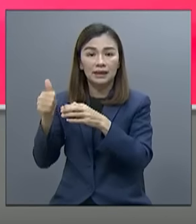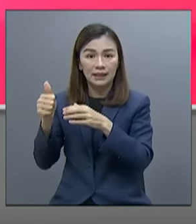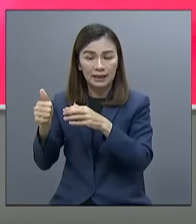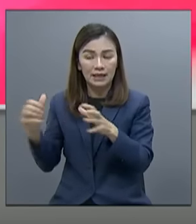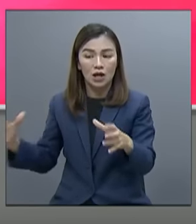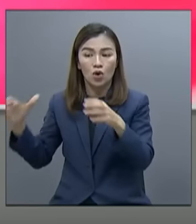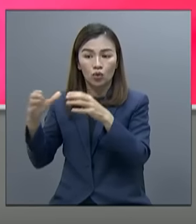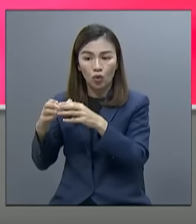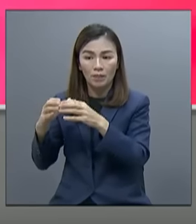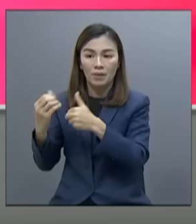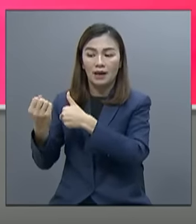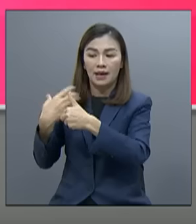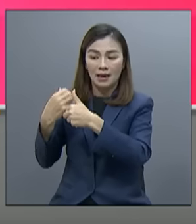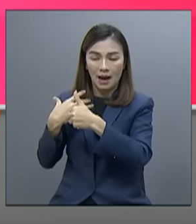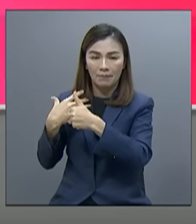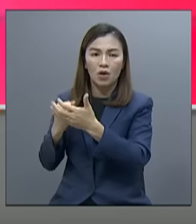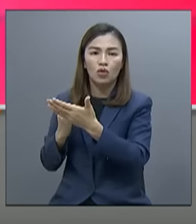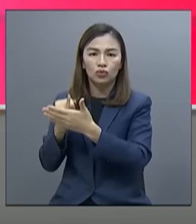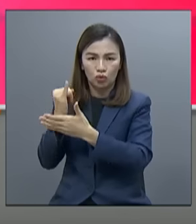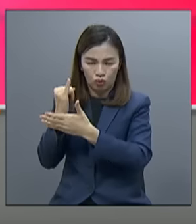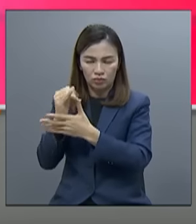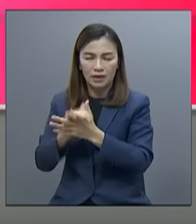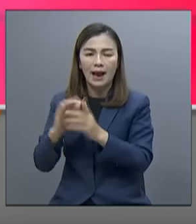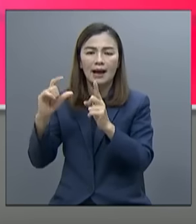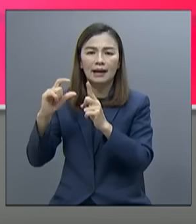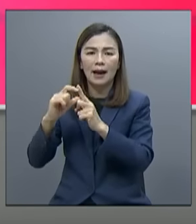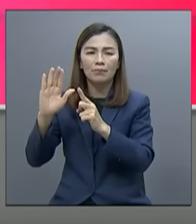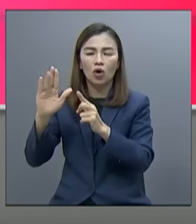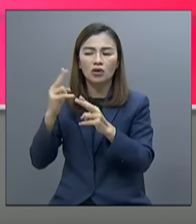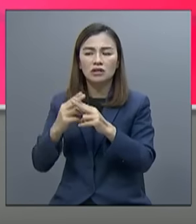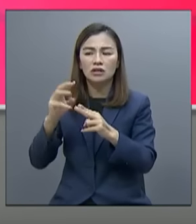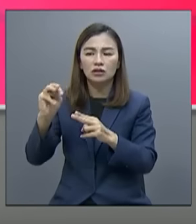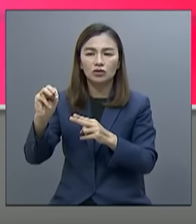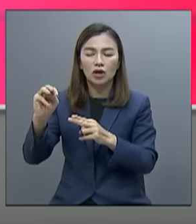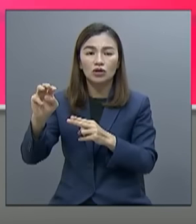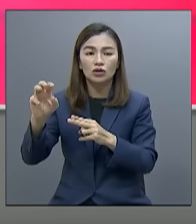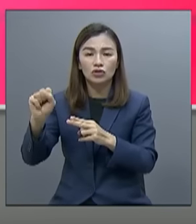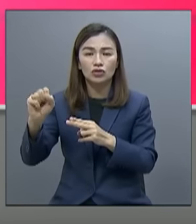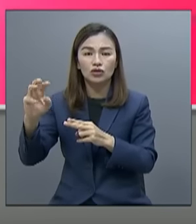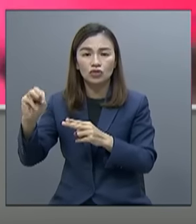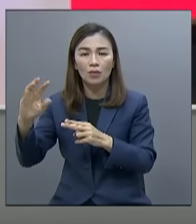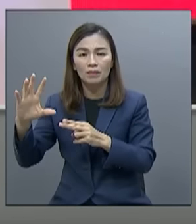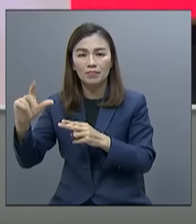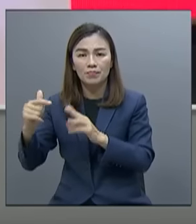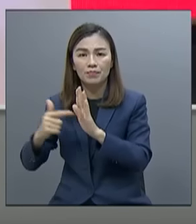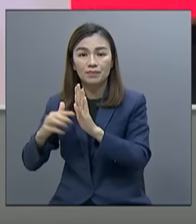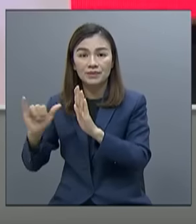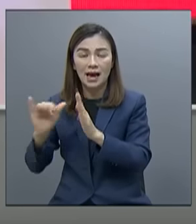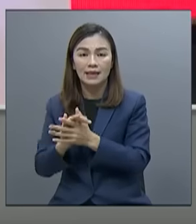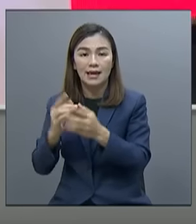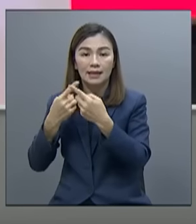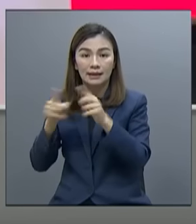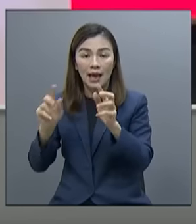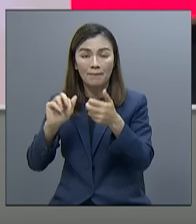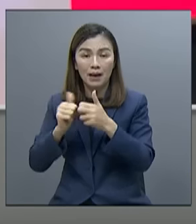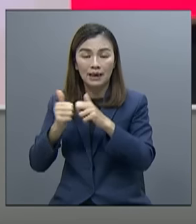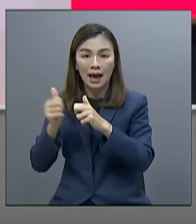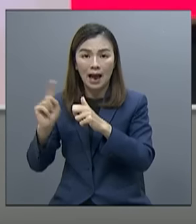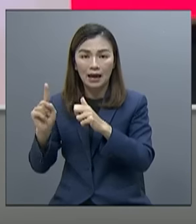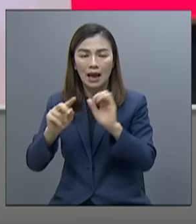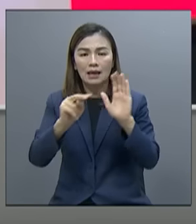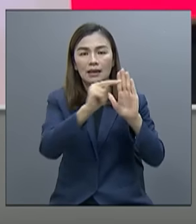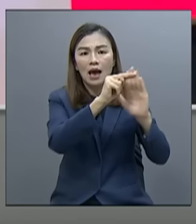คำแนะนำอย่างถูกต้องอันนี้เป็นคำของอาจารย์สมชัยนะคะแต่ว่าอีกเรื่องหนึ่งที่มันหนีไม่พ้นเลยนโยบายพรรคค่ะมีหลาย